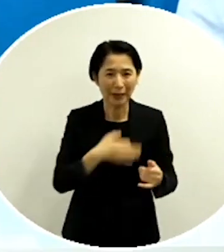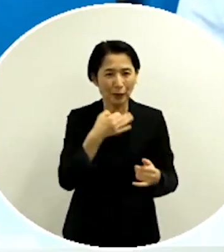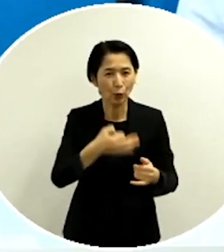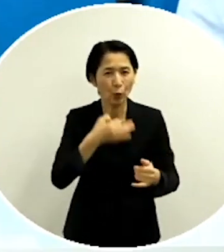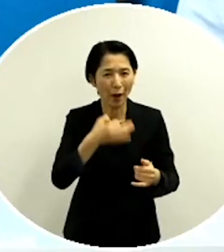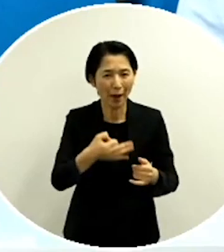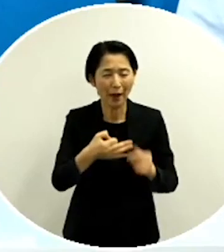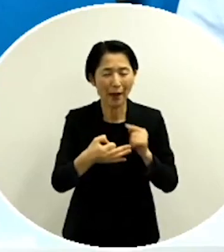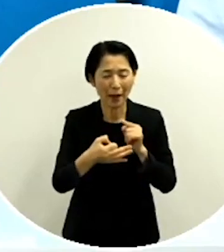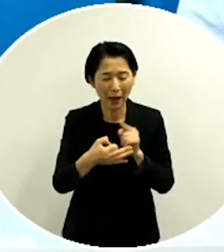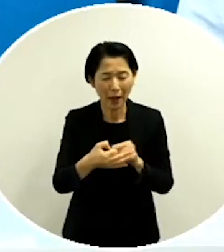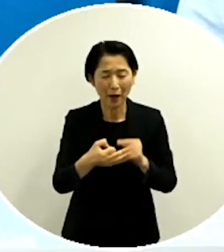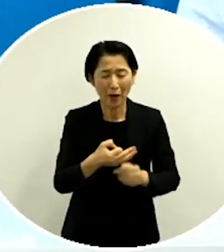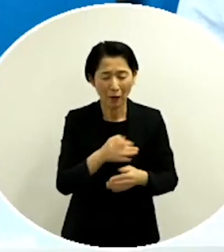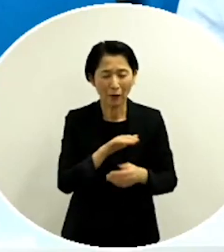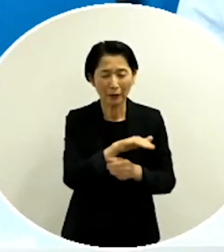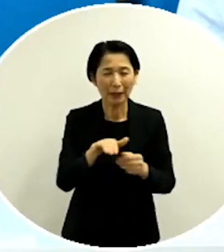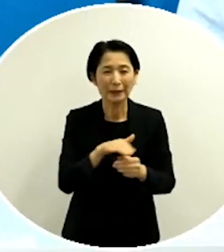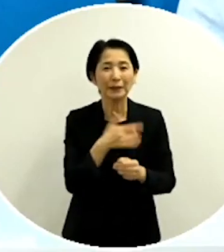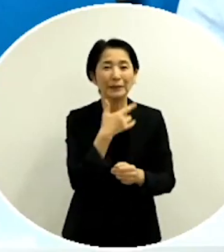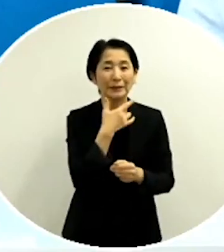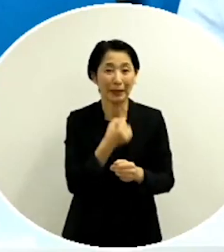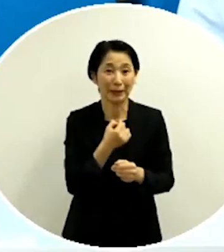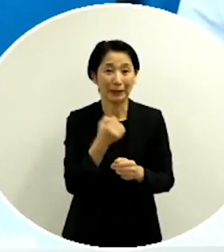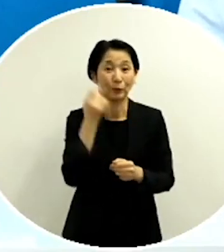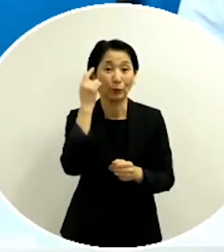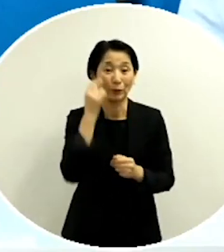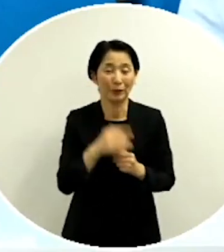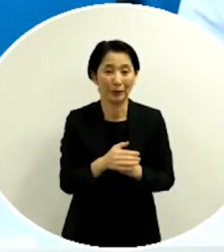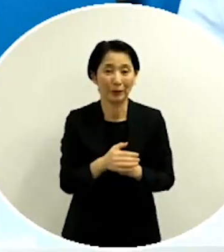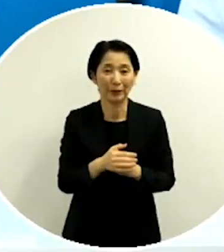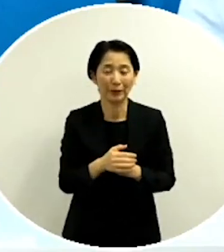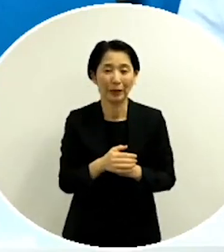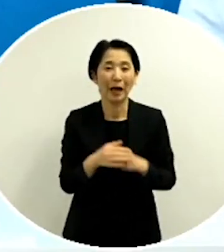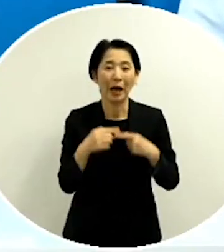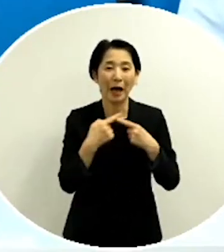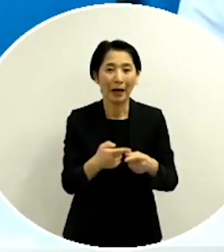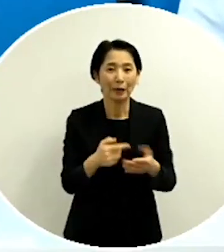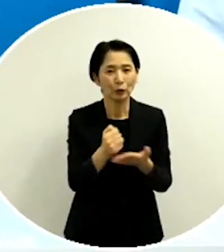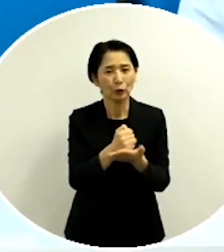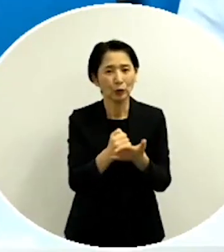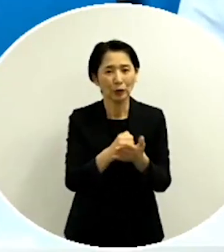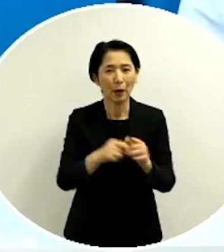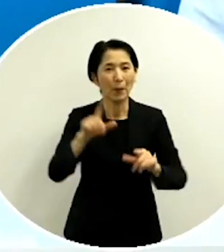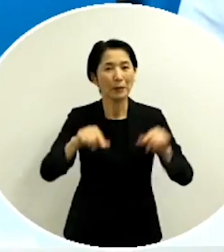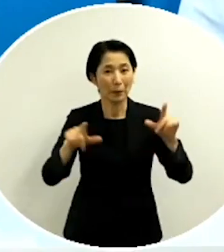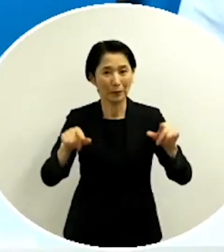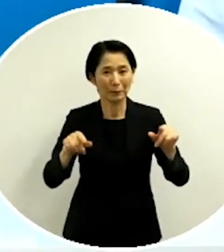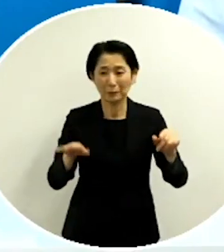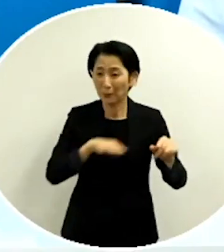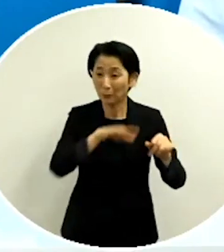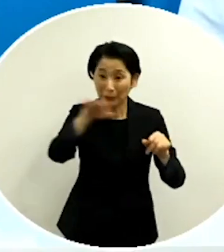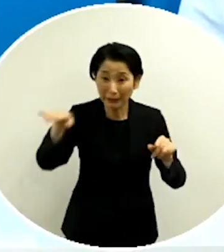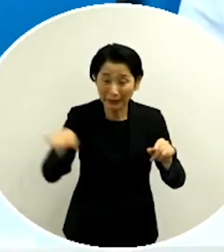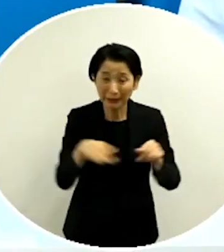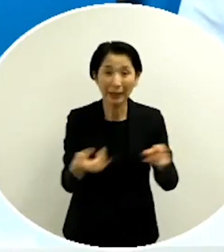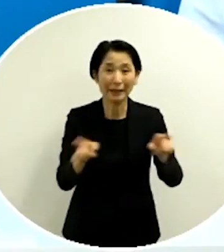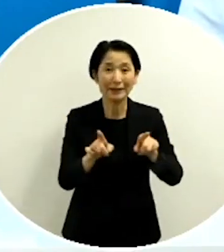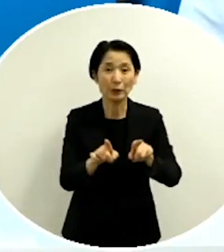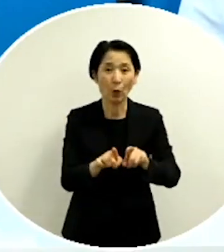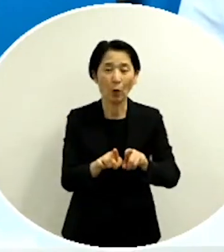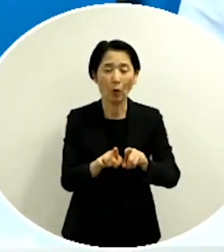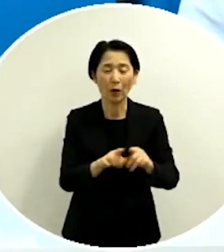いう交流を一緒に作ったのでやはりあのみんな入るタイミングは違ってもみんな一緒っていうねその